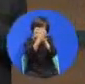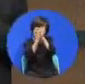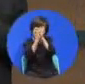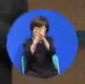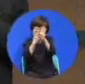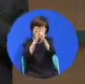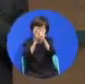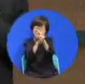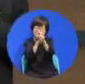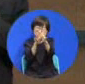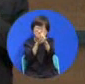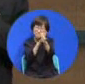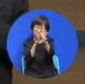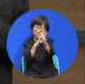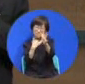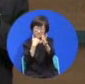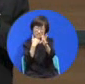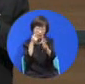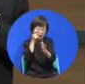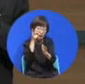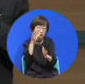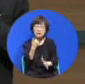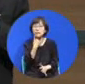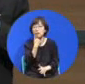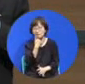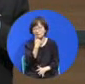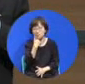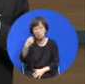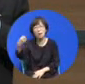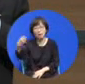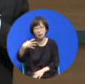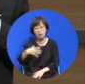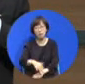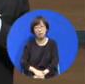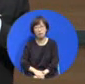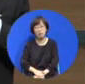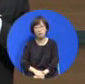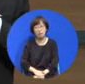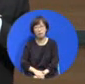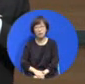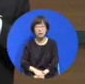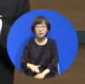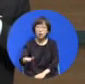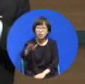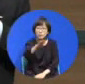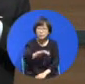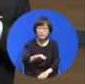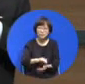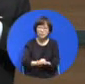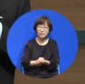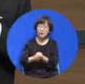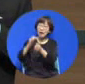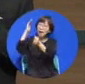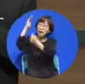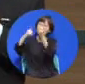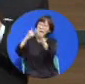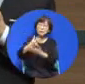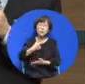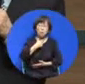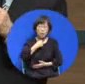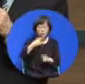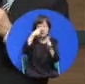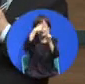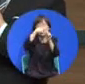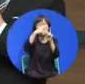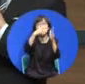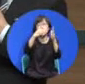people on a waiting list just to receive some help from the schools. 하나님이 원하시는 교회 만들어야 돼요. So let's make and build a